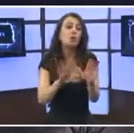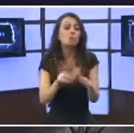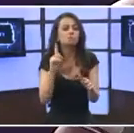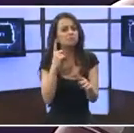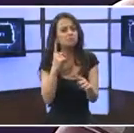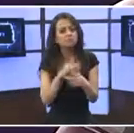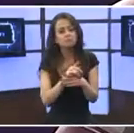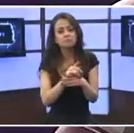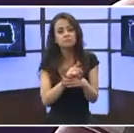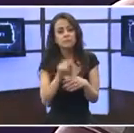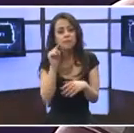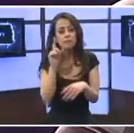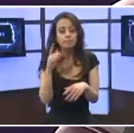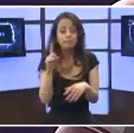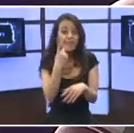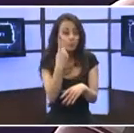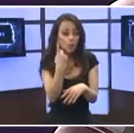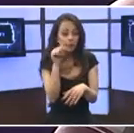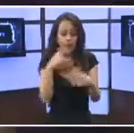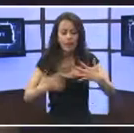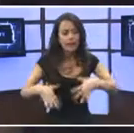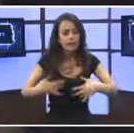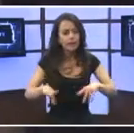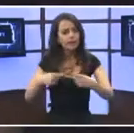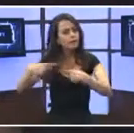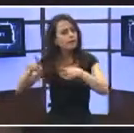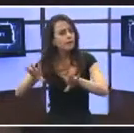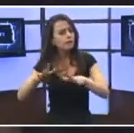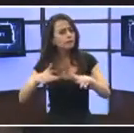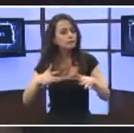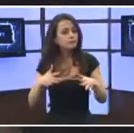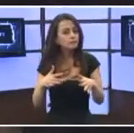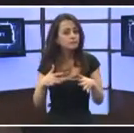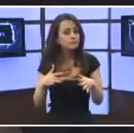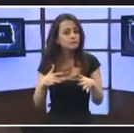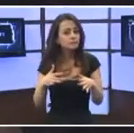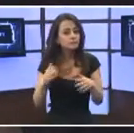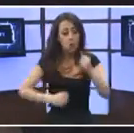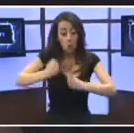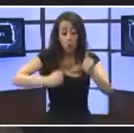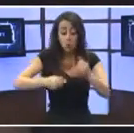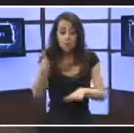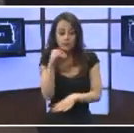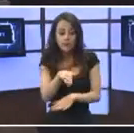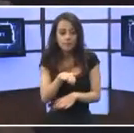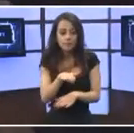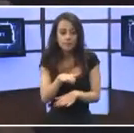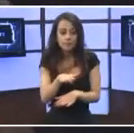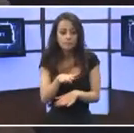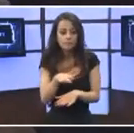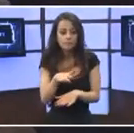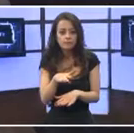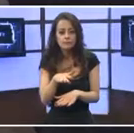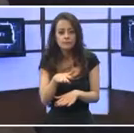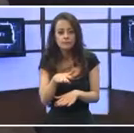Bakın, bir de burada engelliler diğer engellilere birer rehabilite oluyor. Koşarak geliyorlar. Evet. Şimdi evet. bizim o merkezde ne